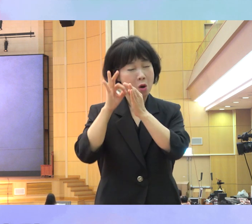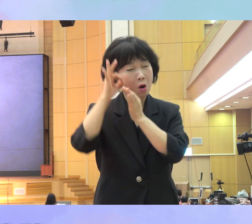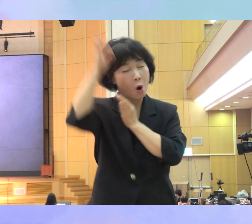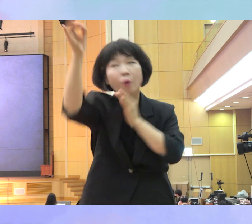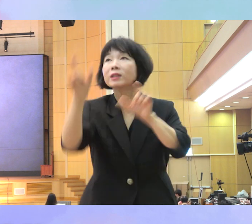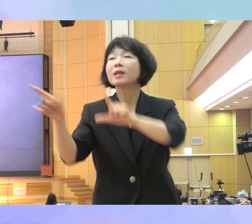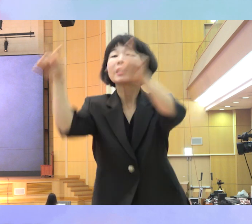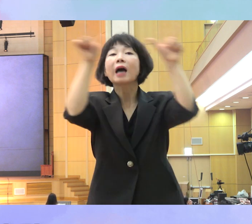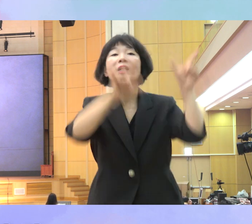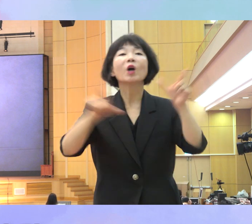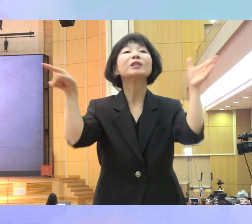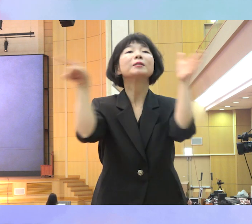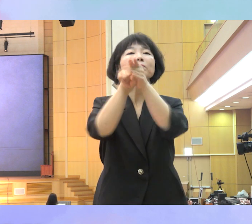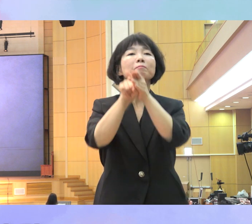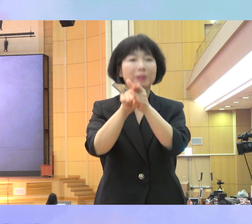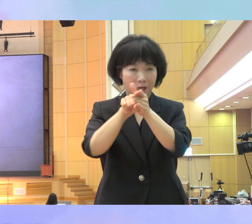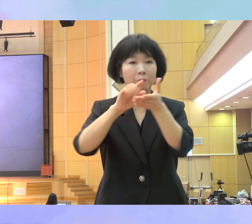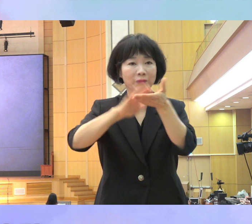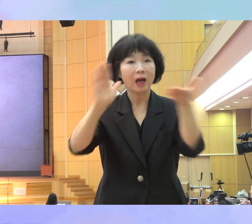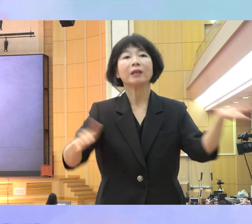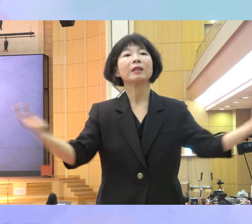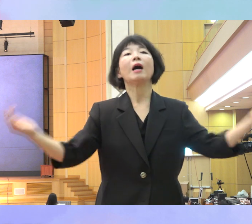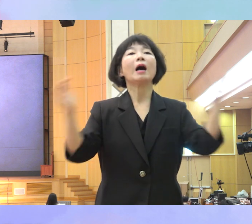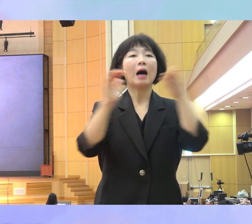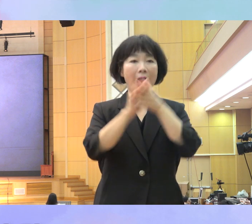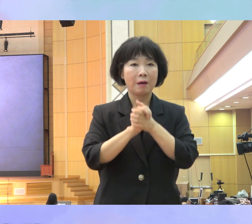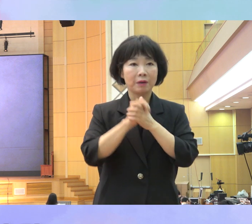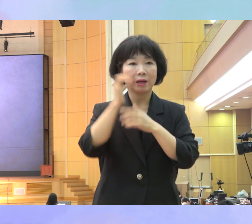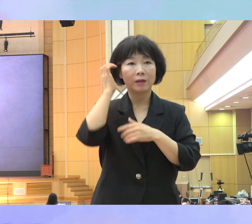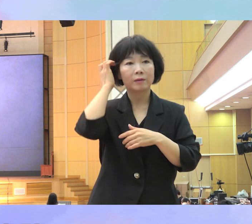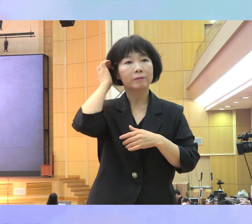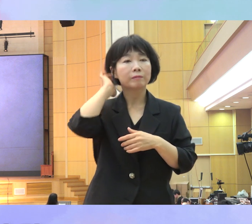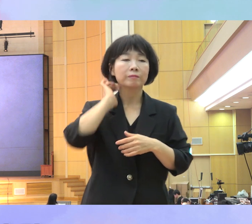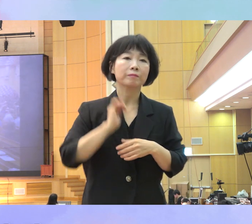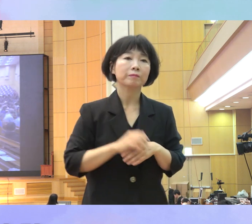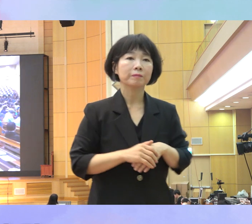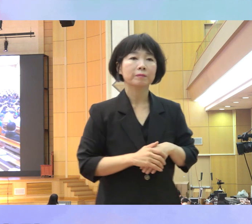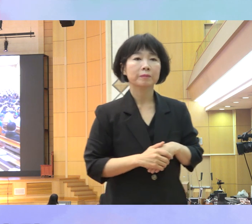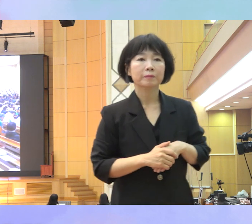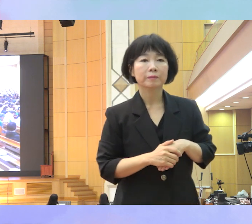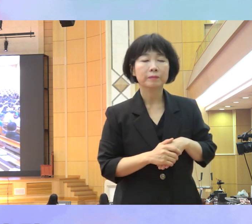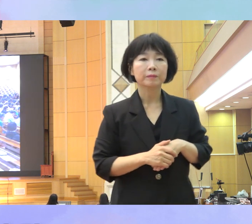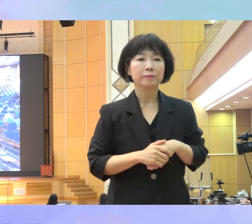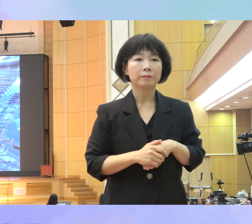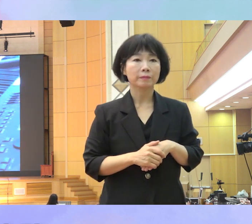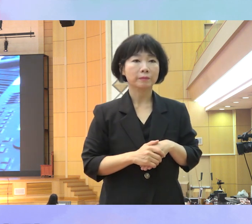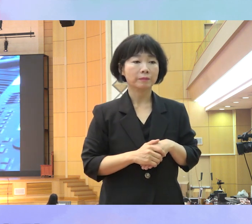것과 영원히 사는 것을 믿사옵나이다. 아멘.